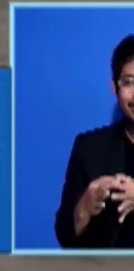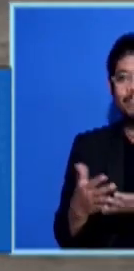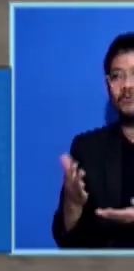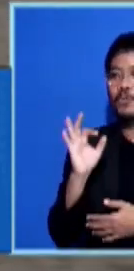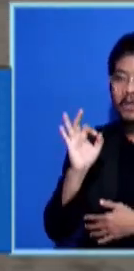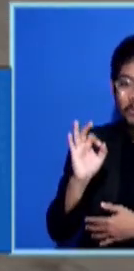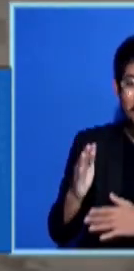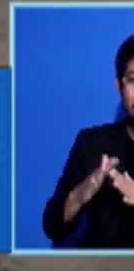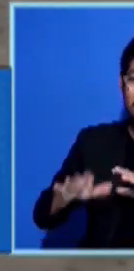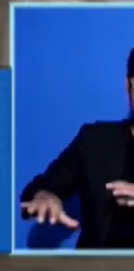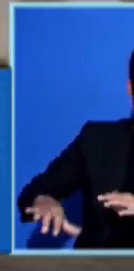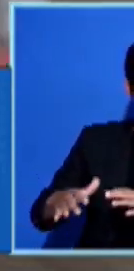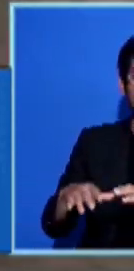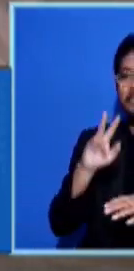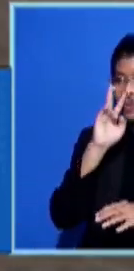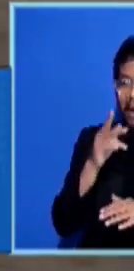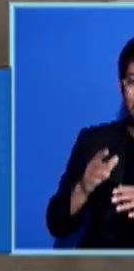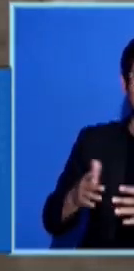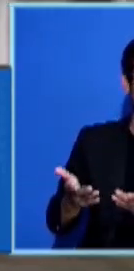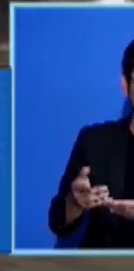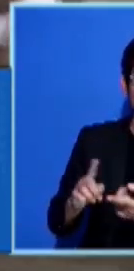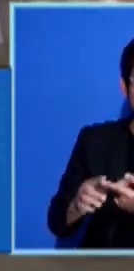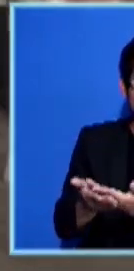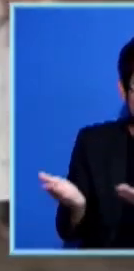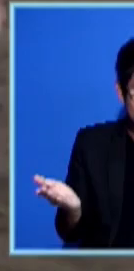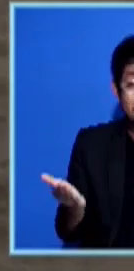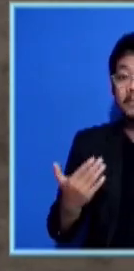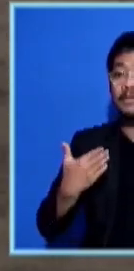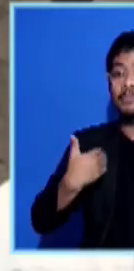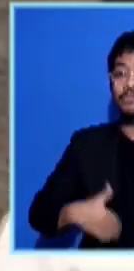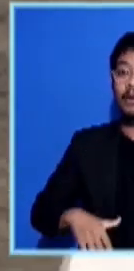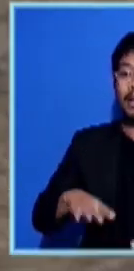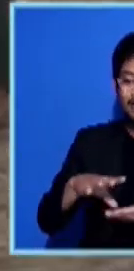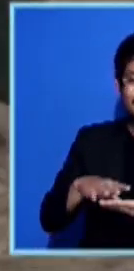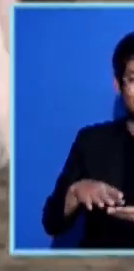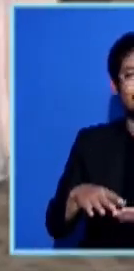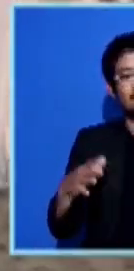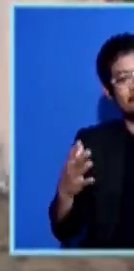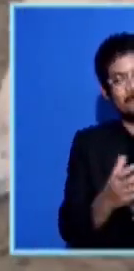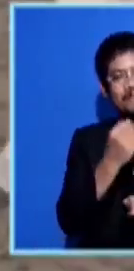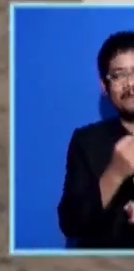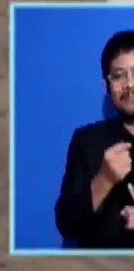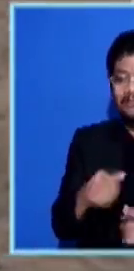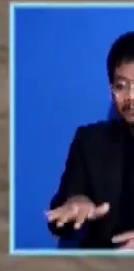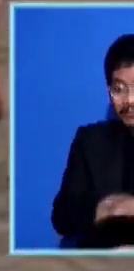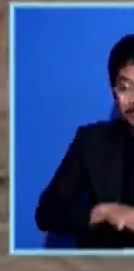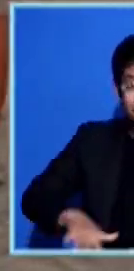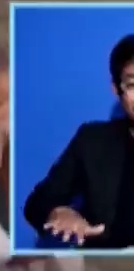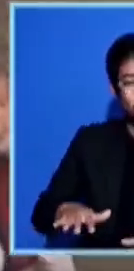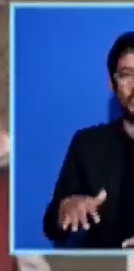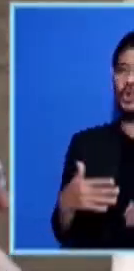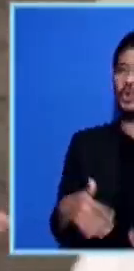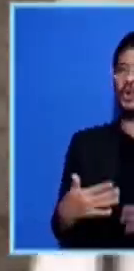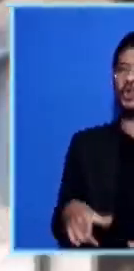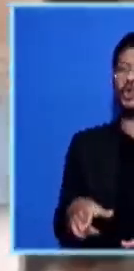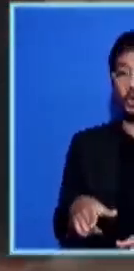Is Yudi menambahkan, digelarnya sholat Idul Fitri di Gumuk Pasir menjadi salah satu ikon di Bantul yang dapat mendukung sektor